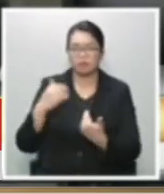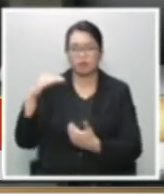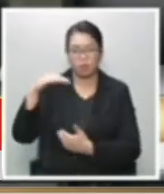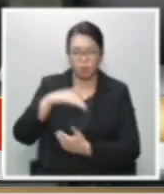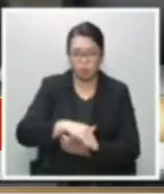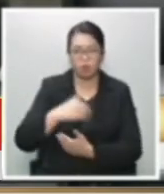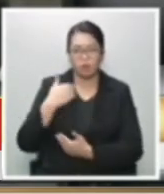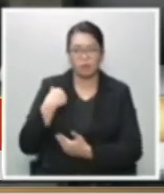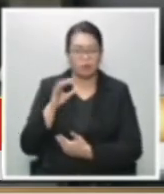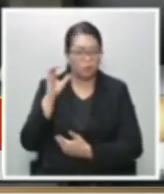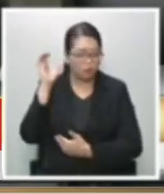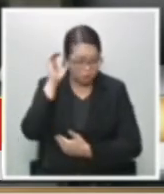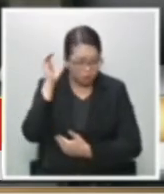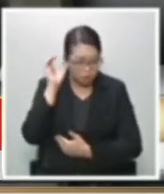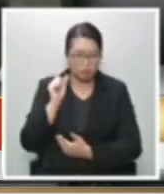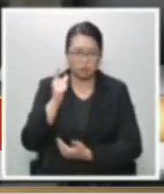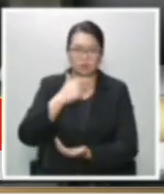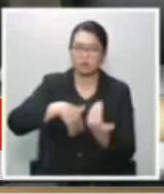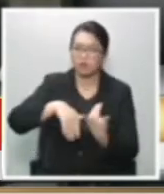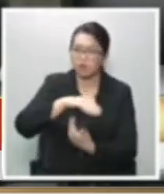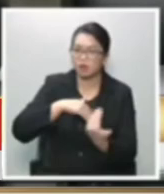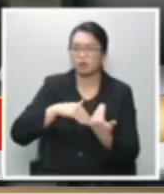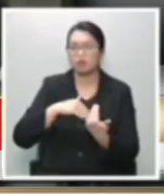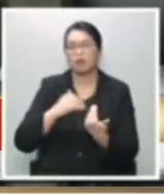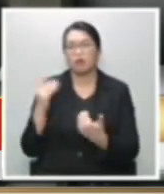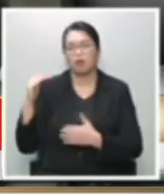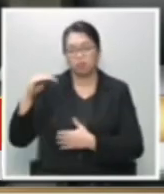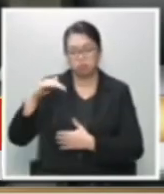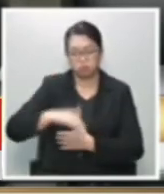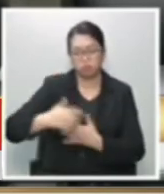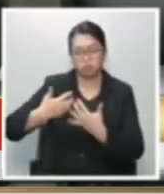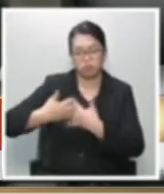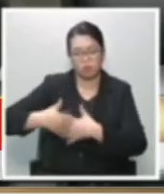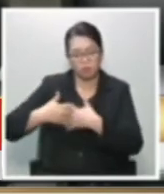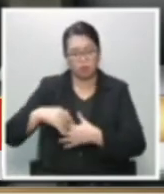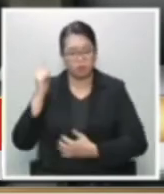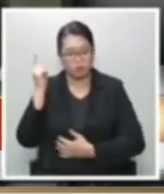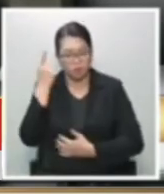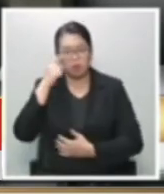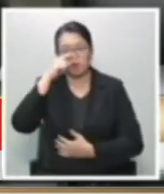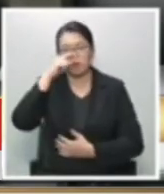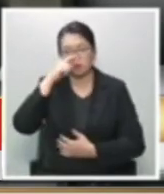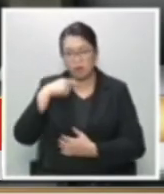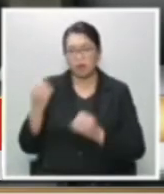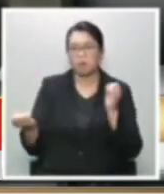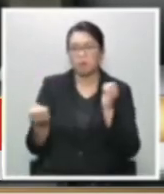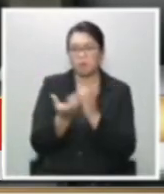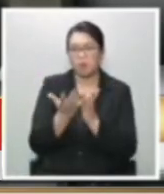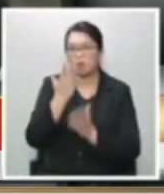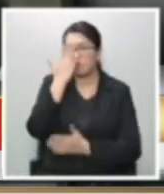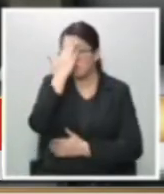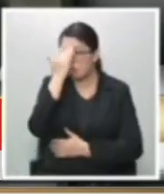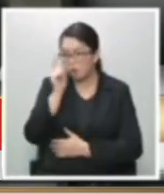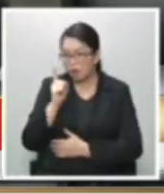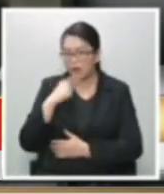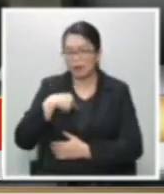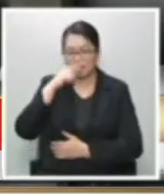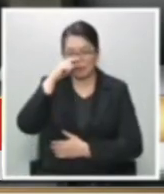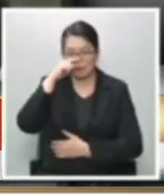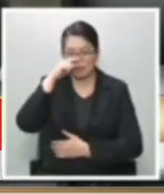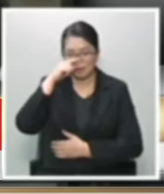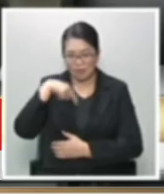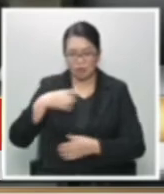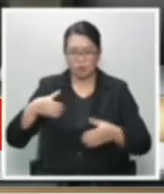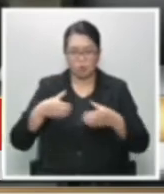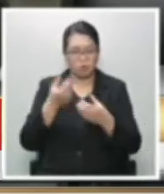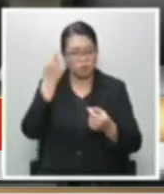ของประเทศเหล่านี้ลดลงส่งผลกระทบต่ออุตสาหกรรมการท่องเที่ยวของไทยโดยตรงเนื่องจากประเทศไทยอยู่ในกลุ่มจุด